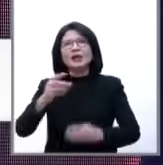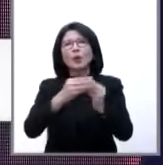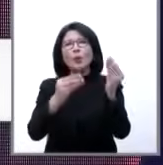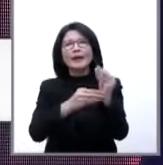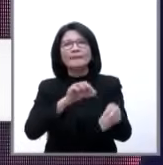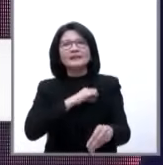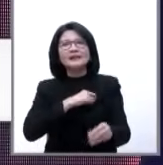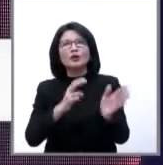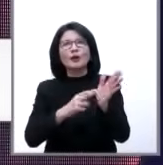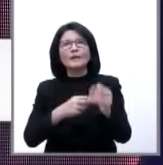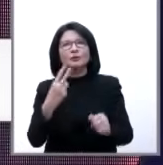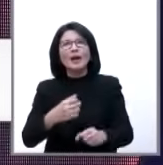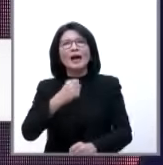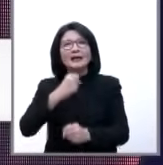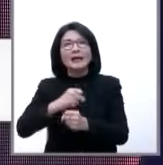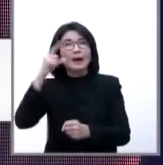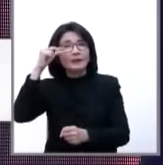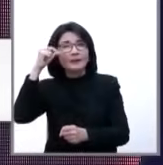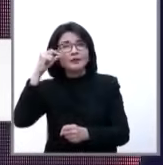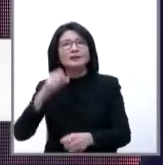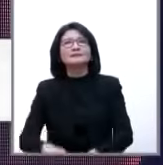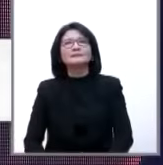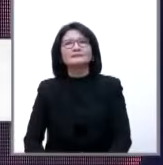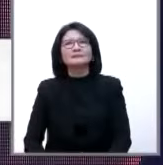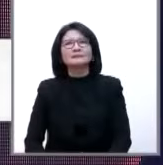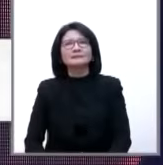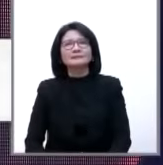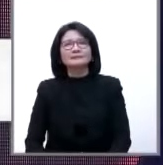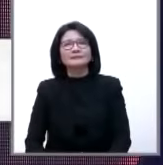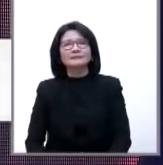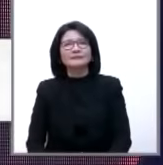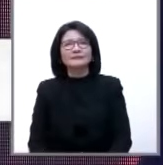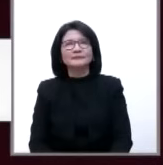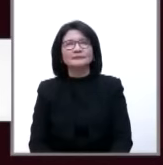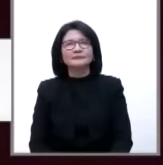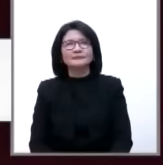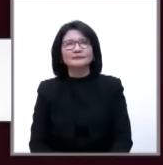presiden nomor urut 2 bapak gibriraka untuk menanggapi waktu anda 1 menit